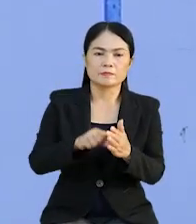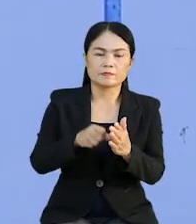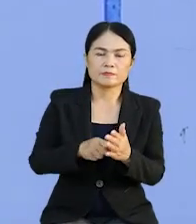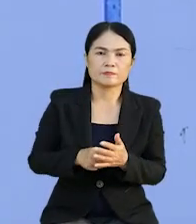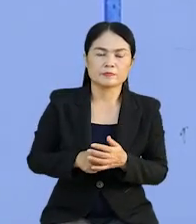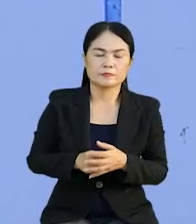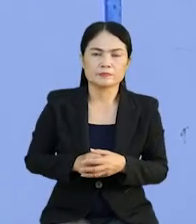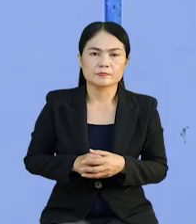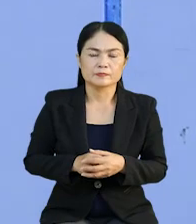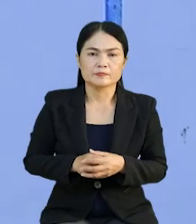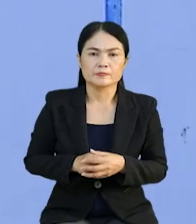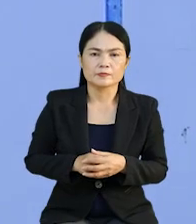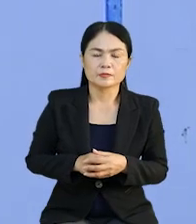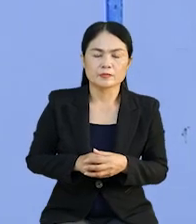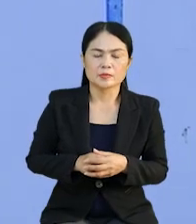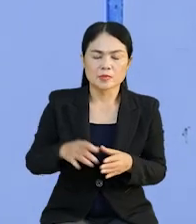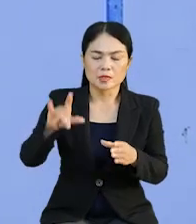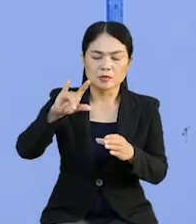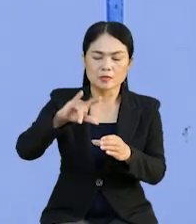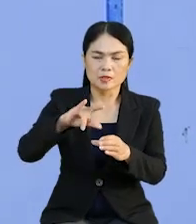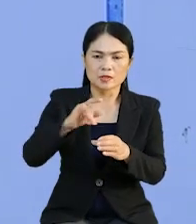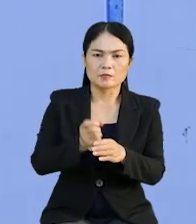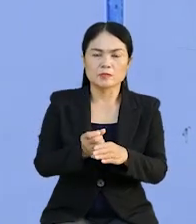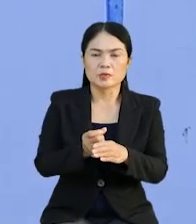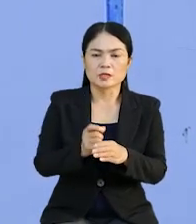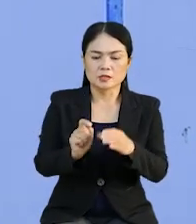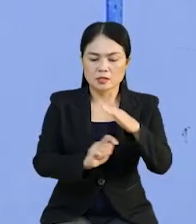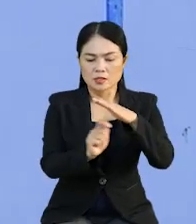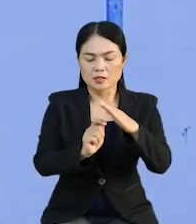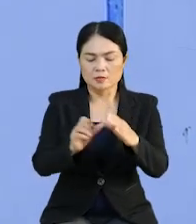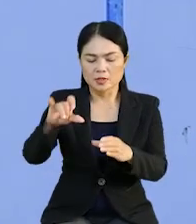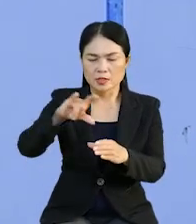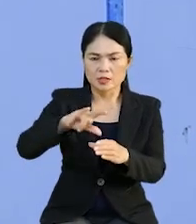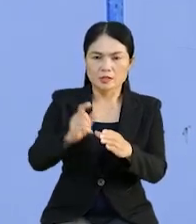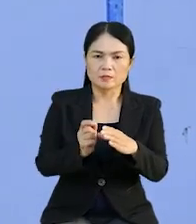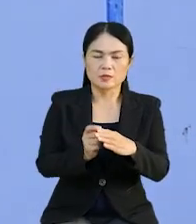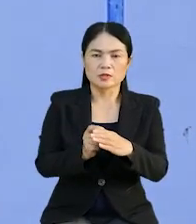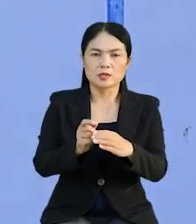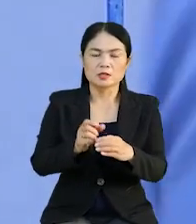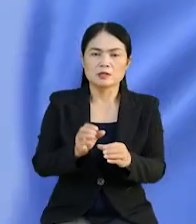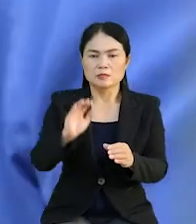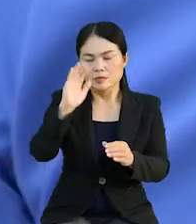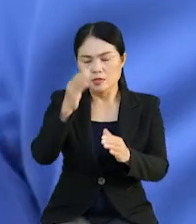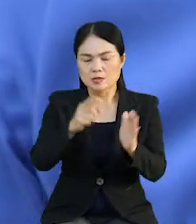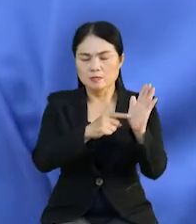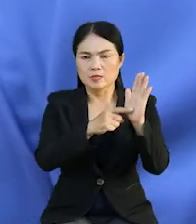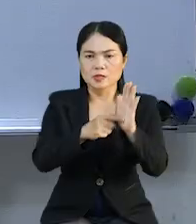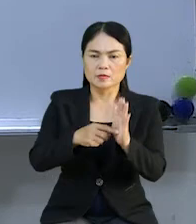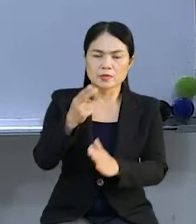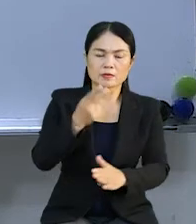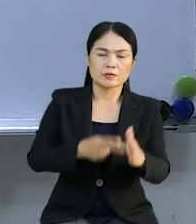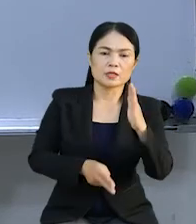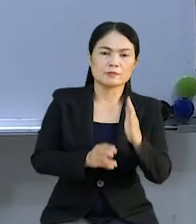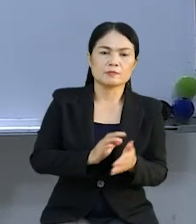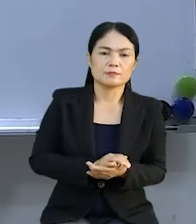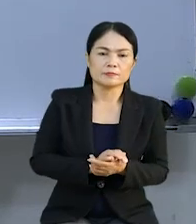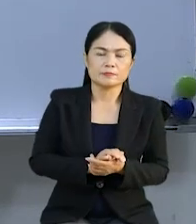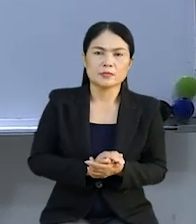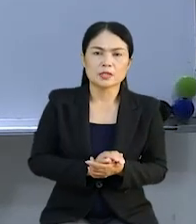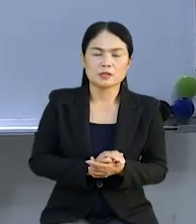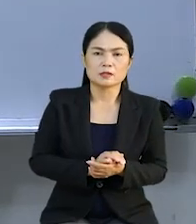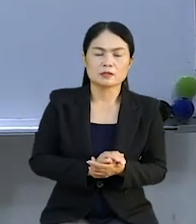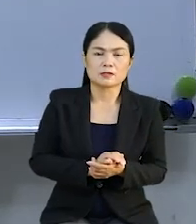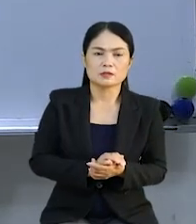าเปล่งกาดนะคนรายเปล่งกาดจังรูปเพียบนี่จังบางไฮปีเอาไว้ก่อนบาด